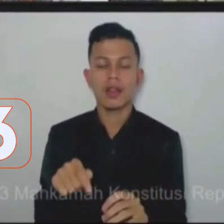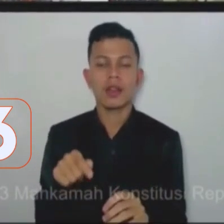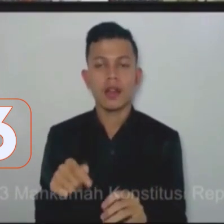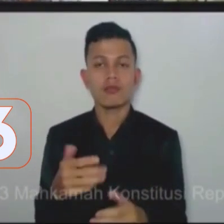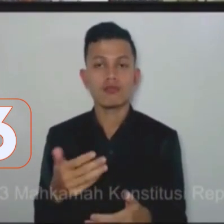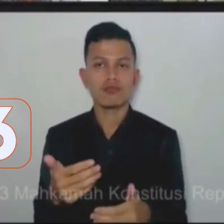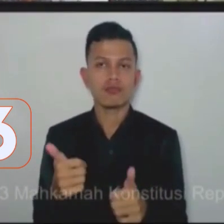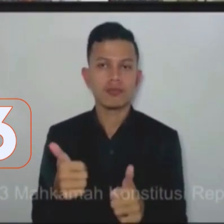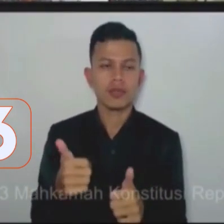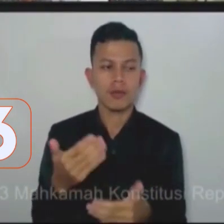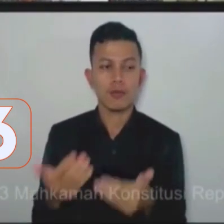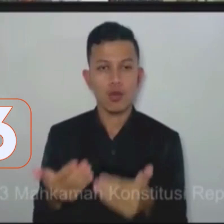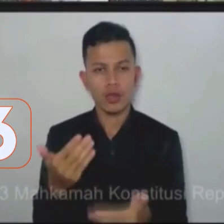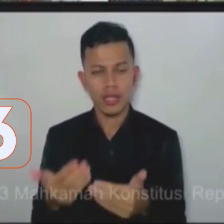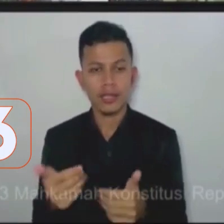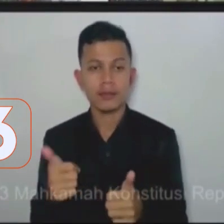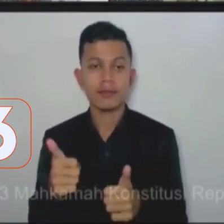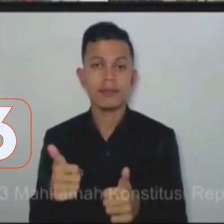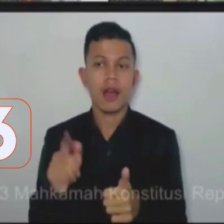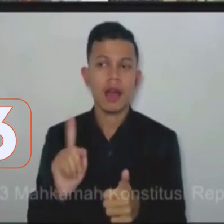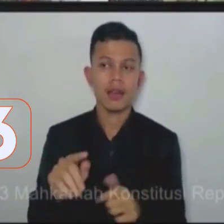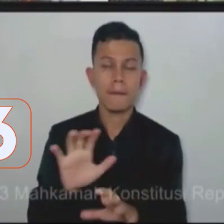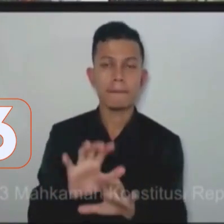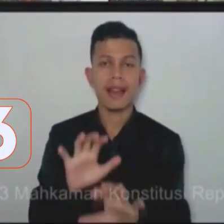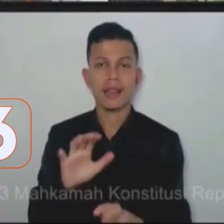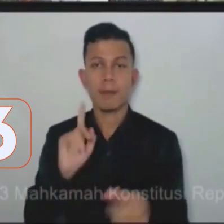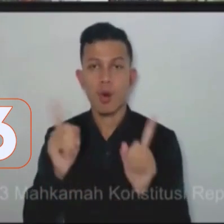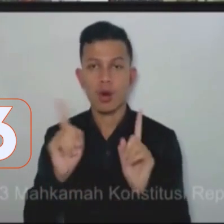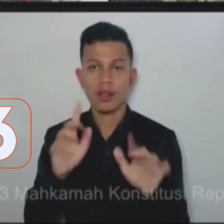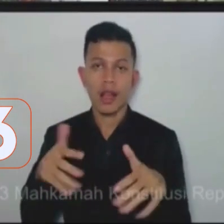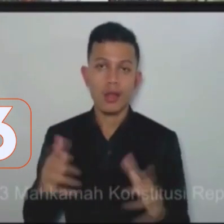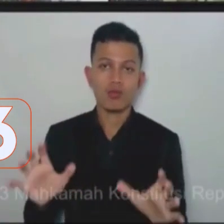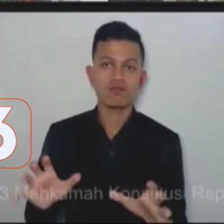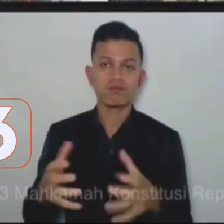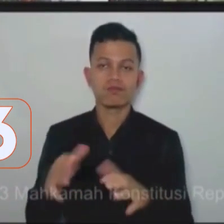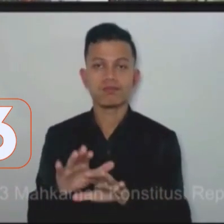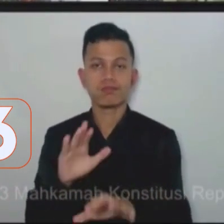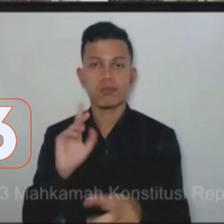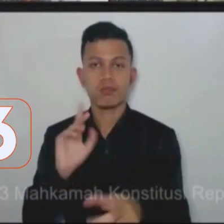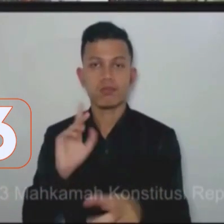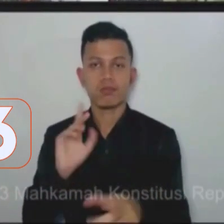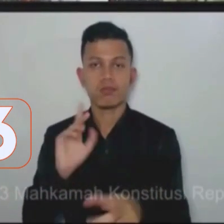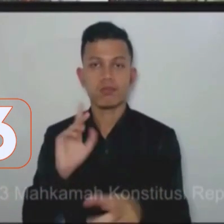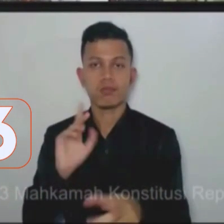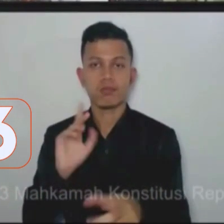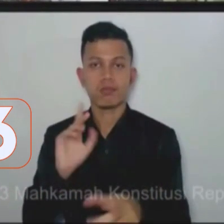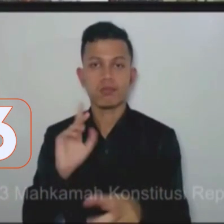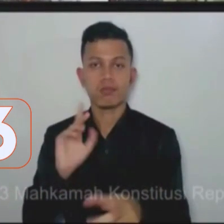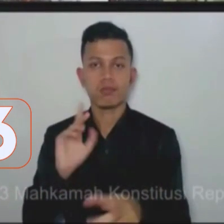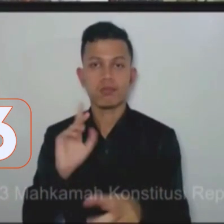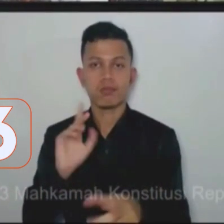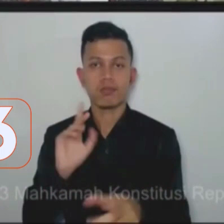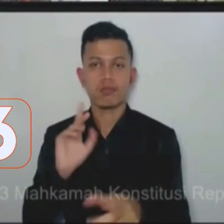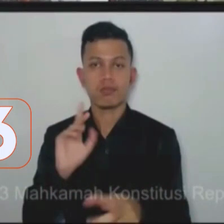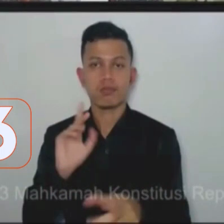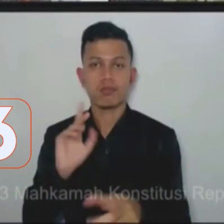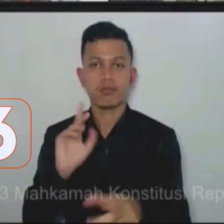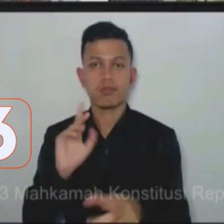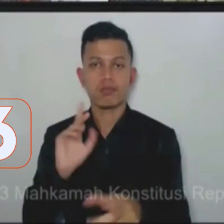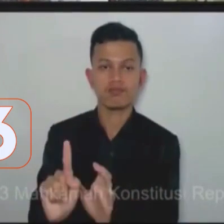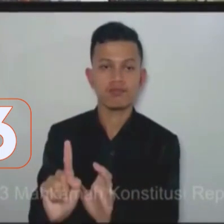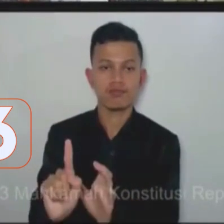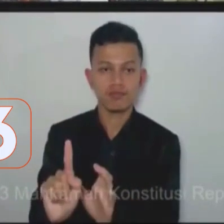potensial diusulkan oleh partai politik atau gabungan partai politik peserta pemilihan umum sebagai calon presiden dan calon wakil